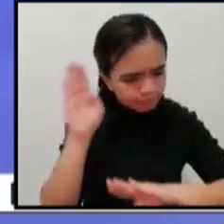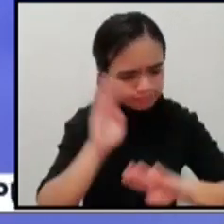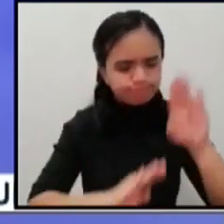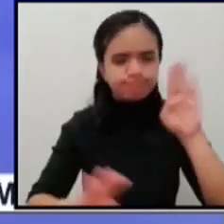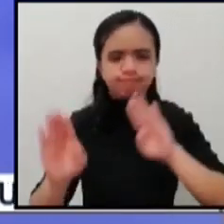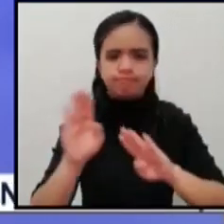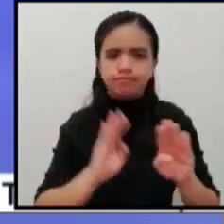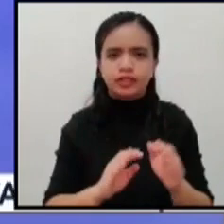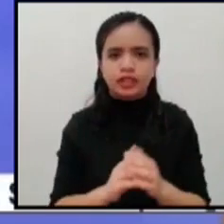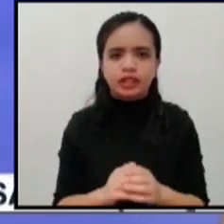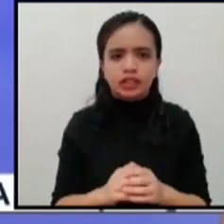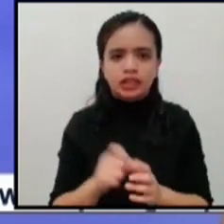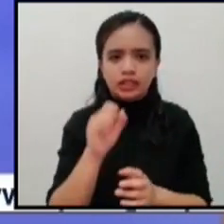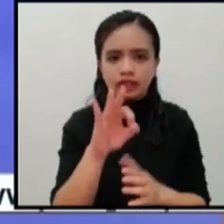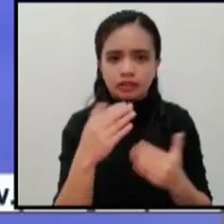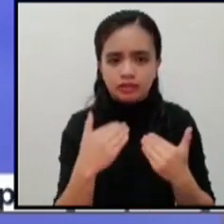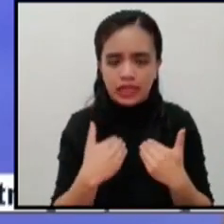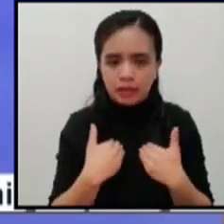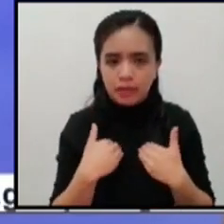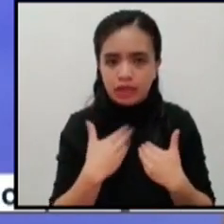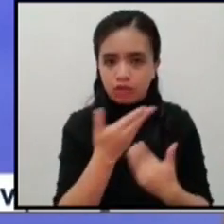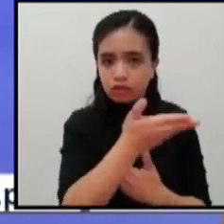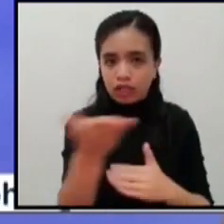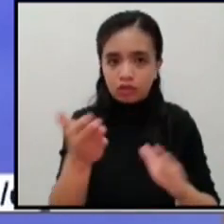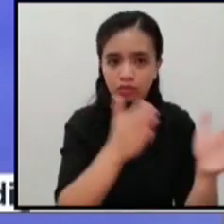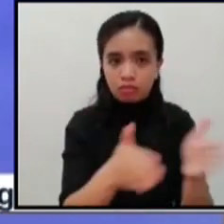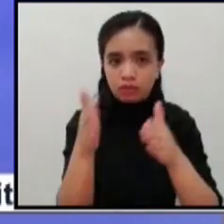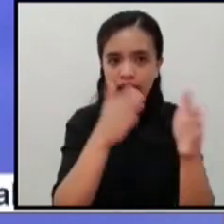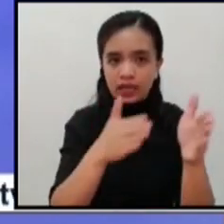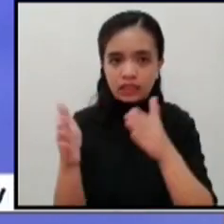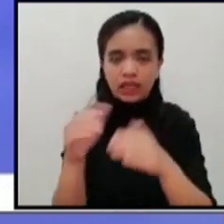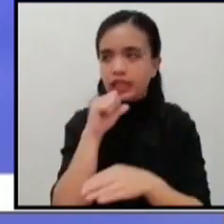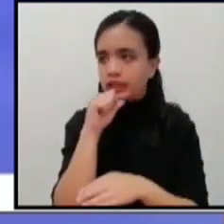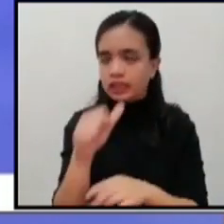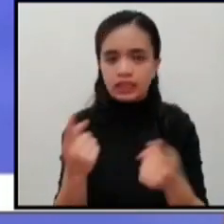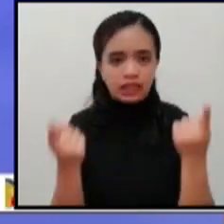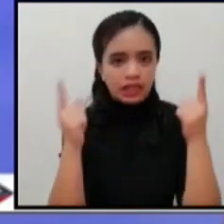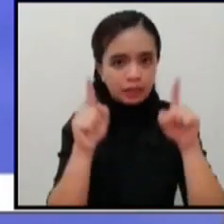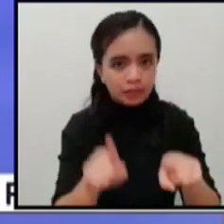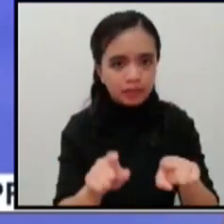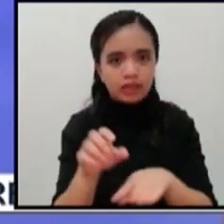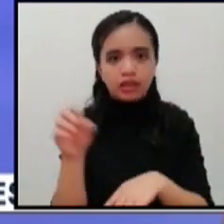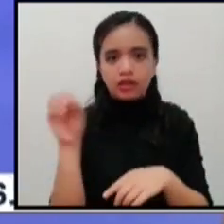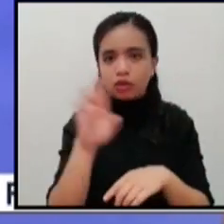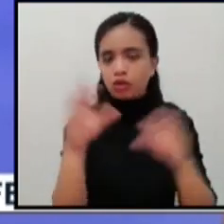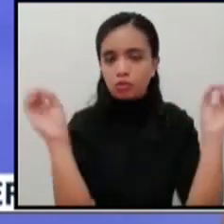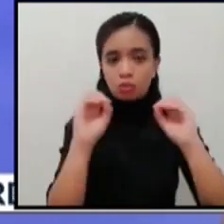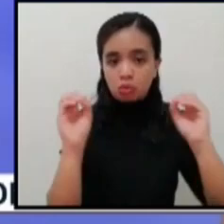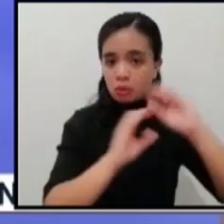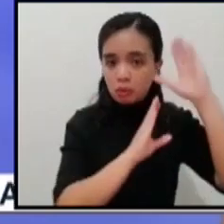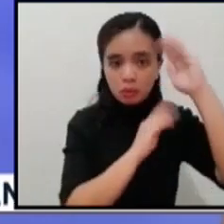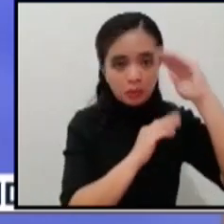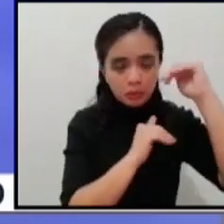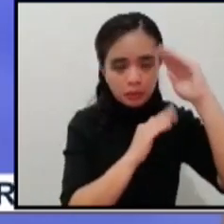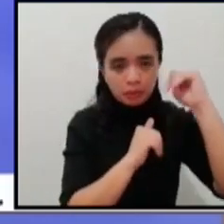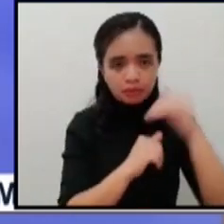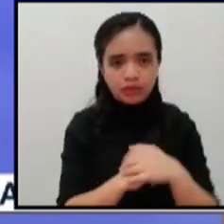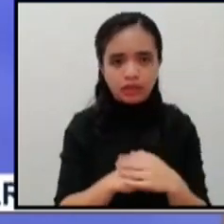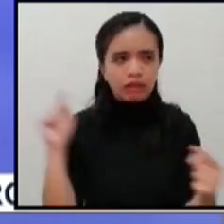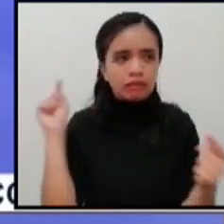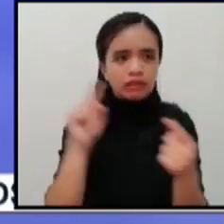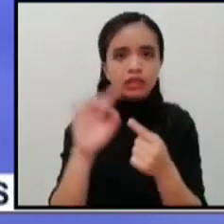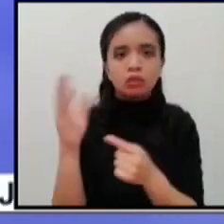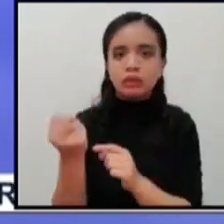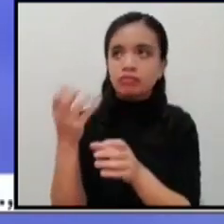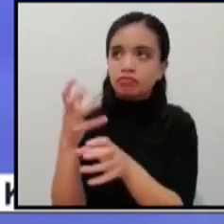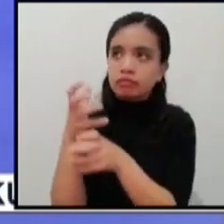mga plano ka na hiniling at parang hindi nagaganap o parang wala na talagang pag-asa, hanggang kailan kakakapit sa Diyos? Hanggang dulo